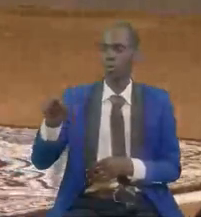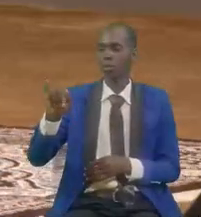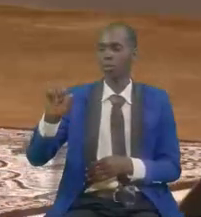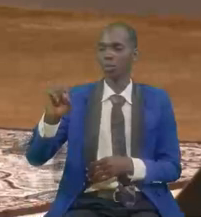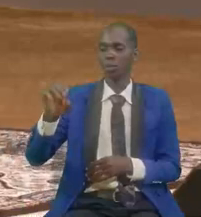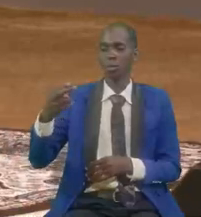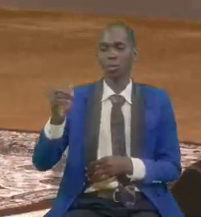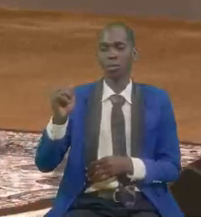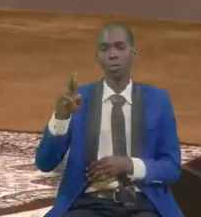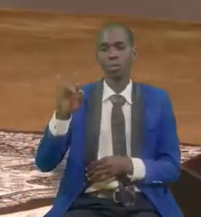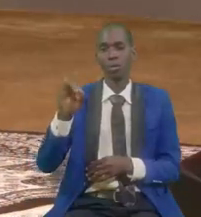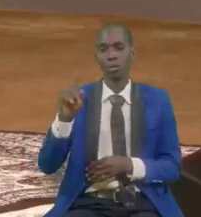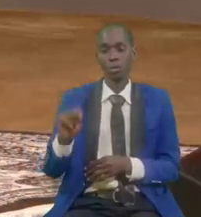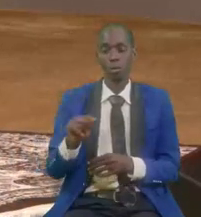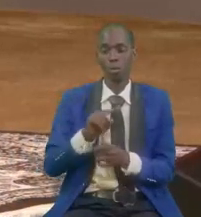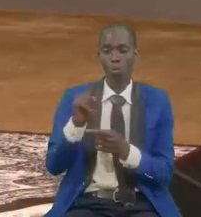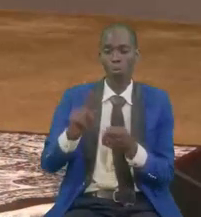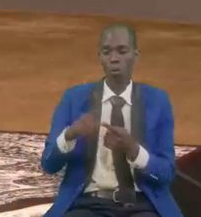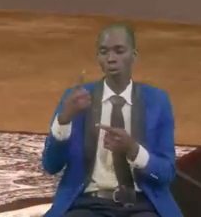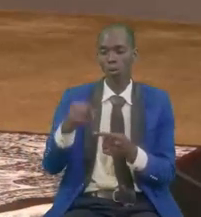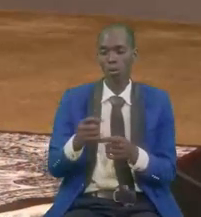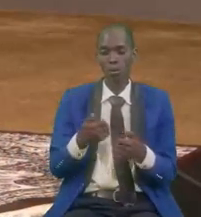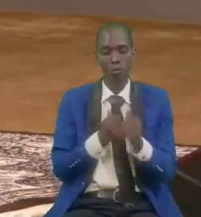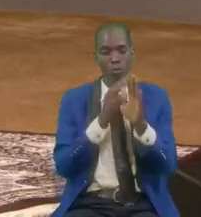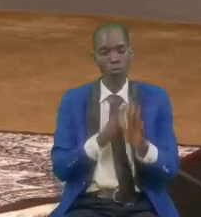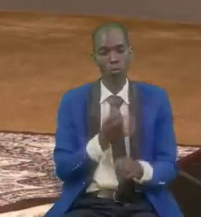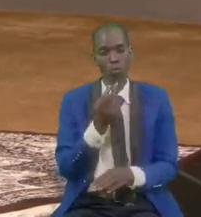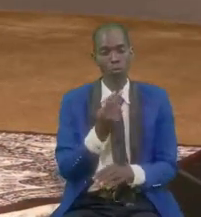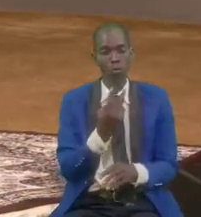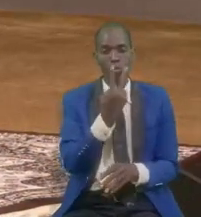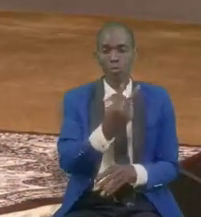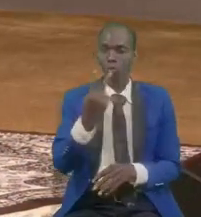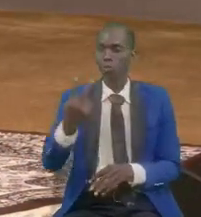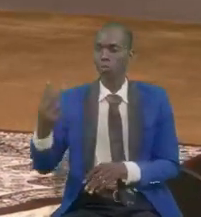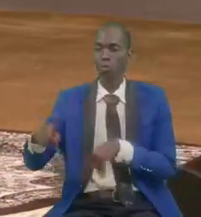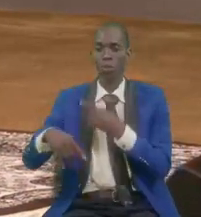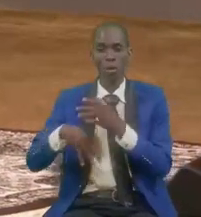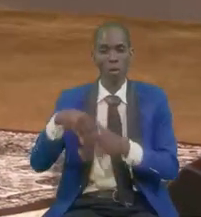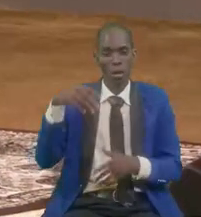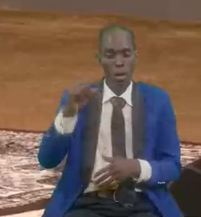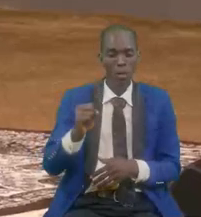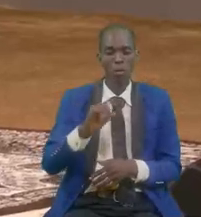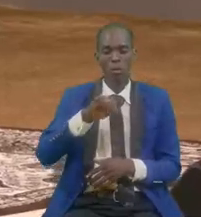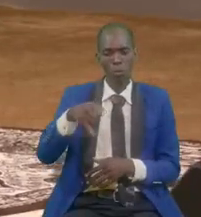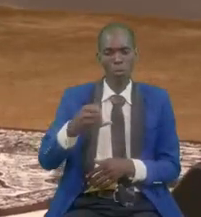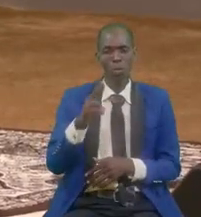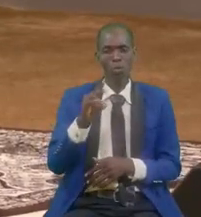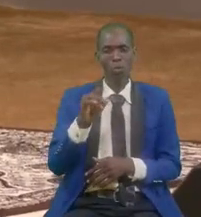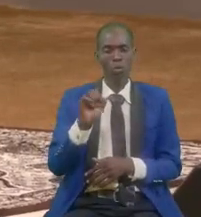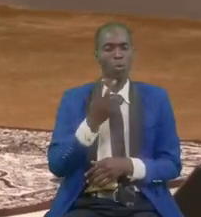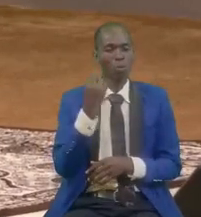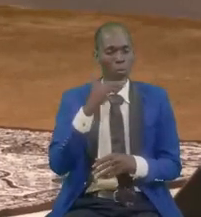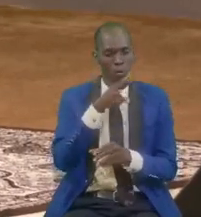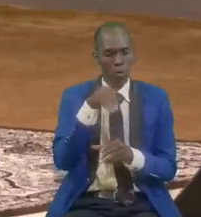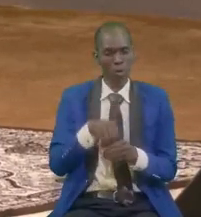les apôtres sortaient deux à deux, il était sorti. Il n'y a pas d'échec. Les autres ont chassé des